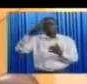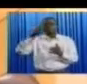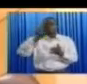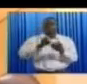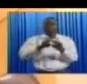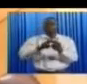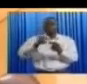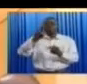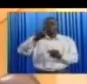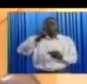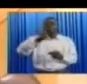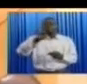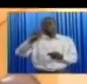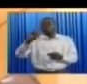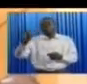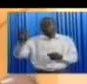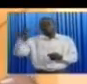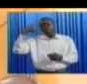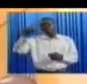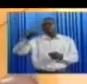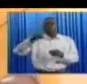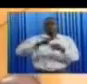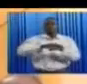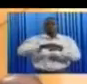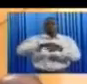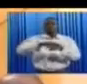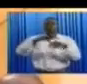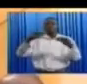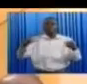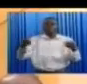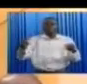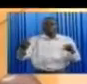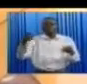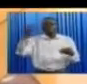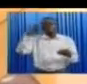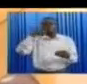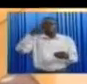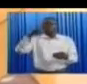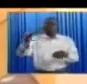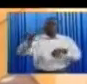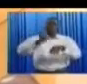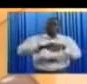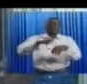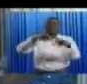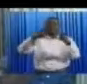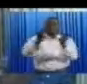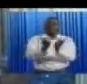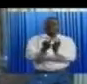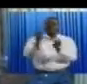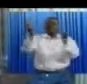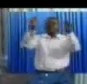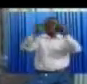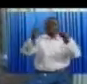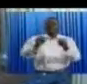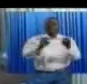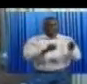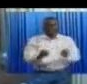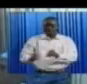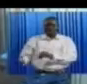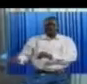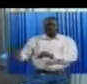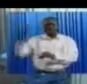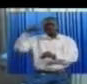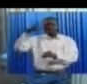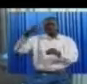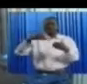permettre que nous soyons compétitifs sur ces différents marchés. Mais l'artisanat, c'est davantage aussi de mettre en place un cadre organisé. Vous savez que nous n'avons pas un